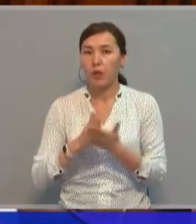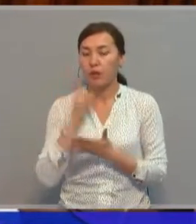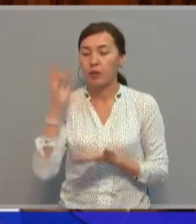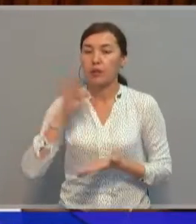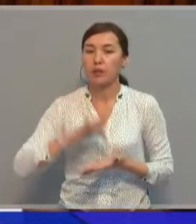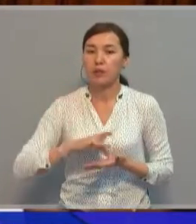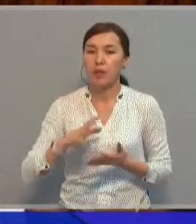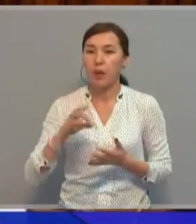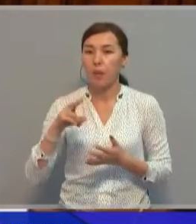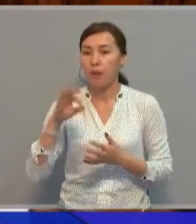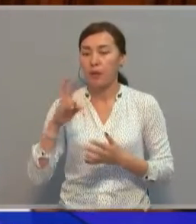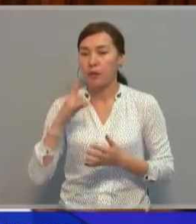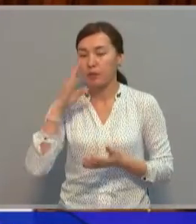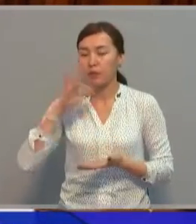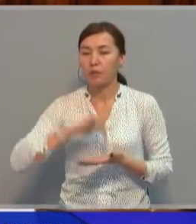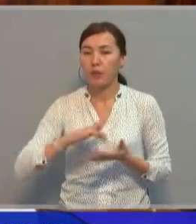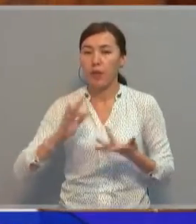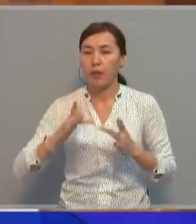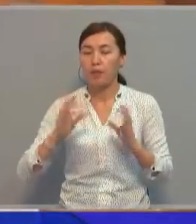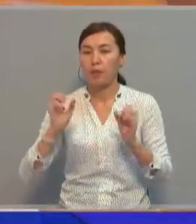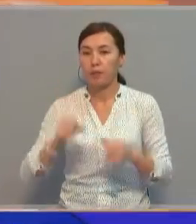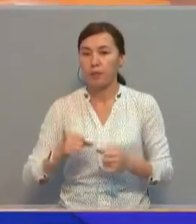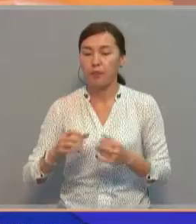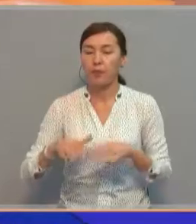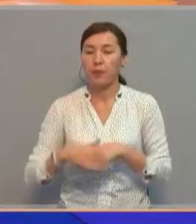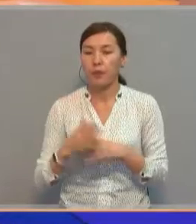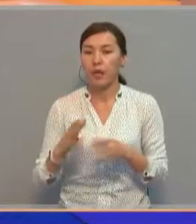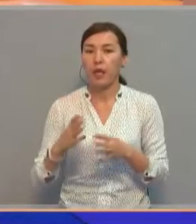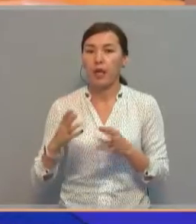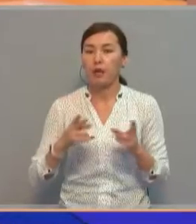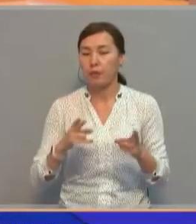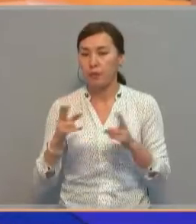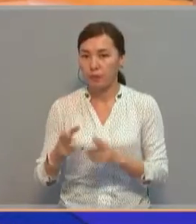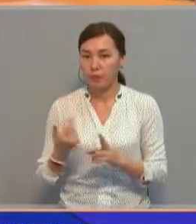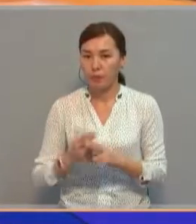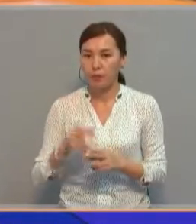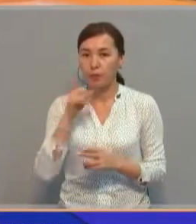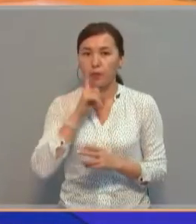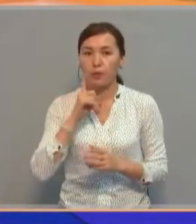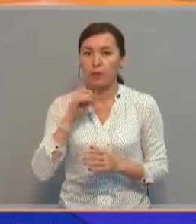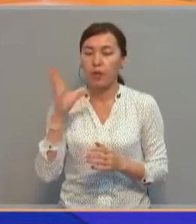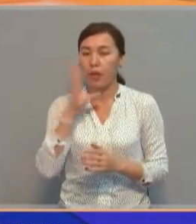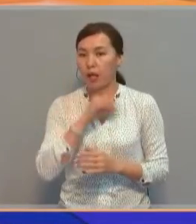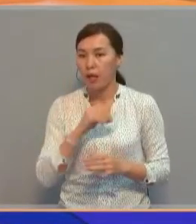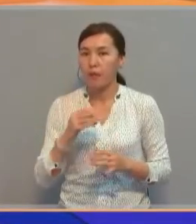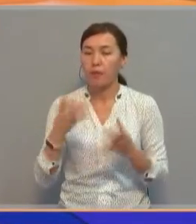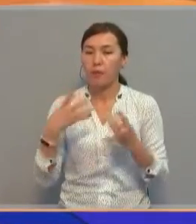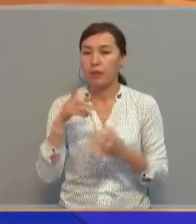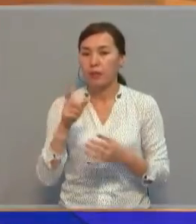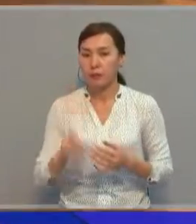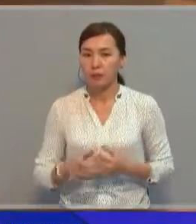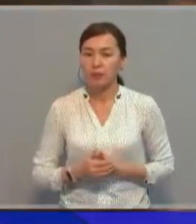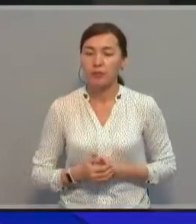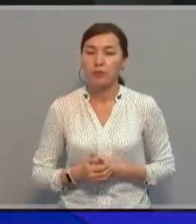города Шымкент Open Шымкент. Единый портал позволяет обновлять и визуализировать данные удобства и доступность простым